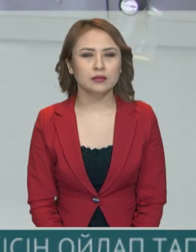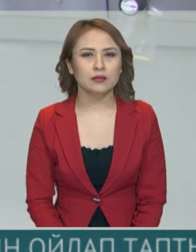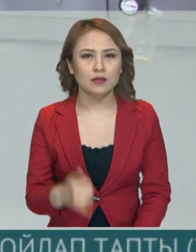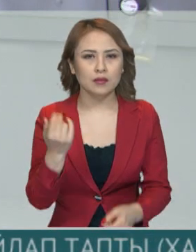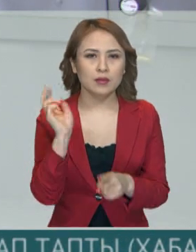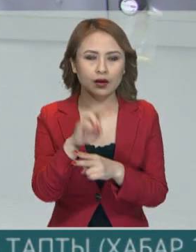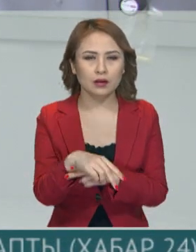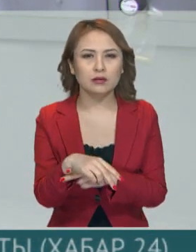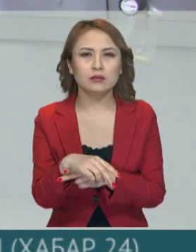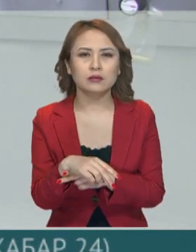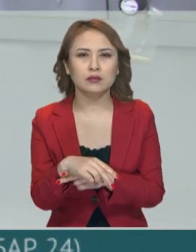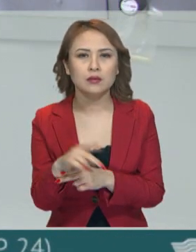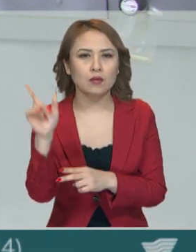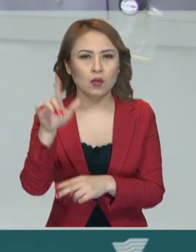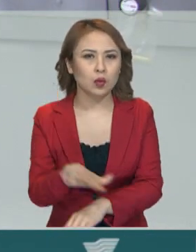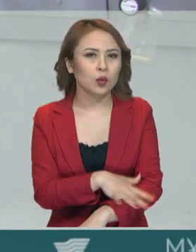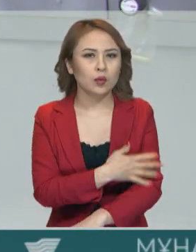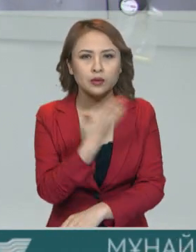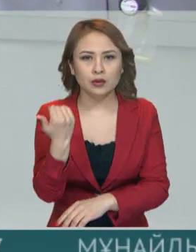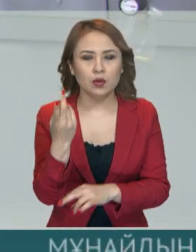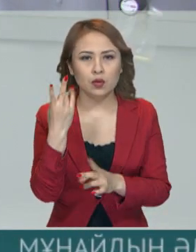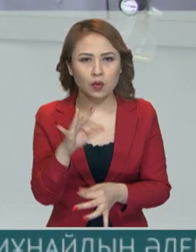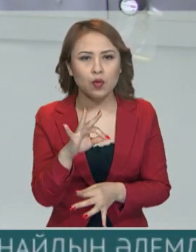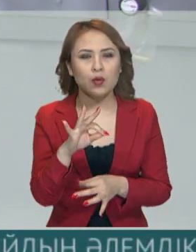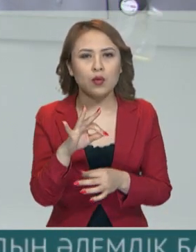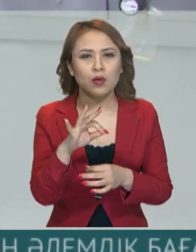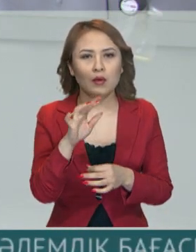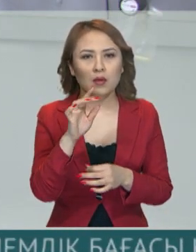келгеніне көп уақыт болған жоқ. Бірақ